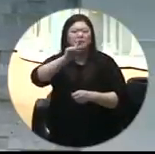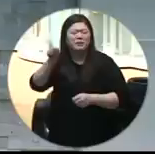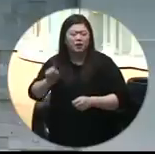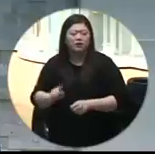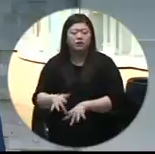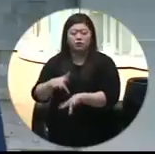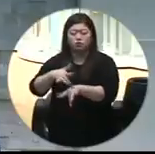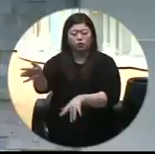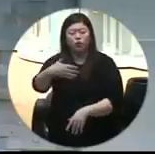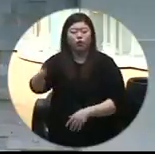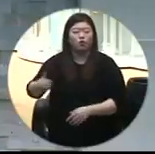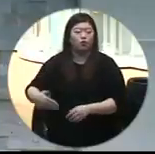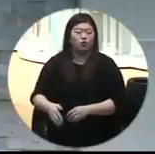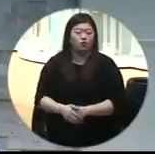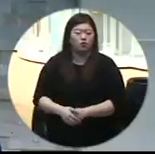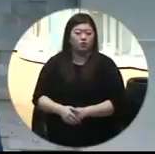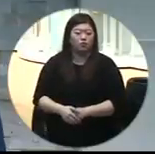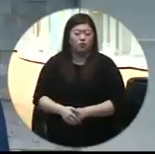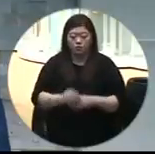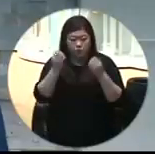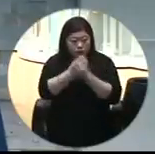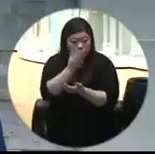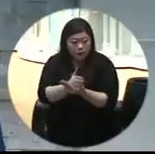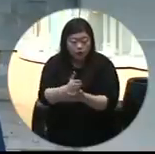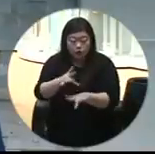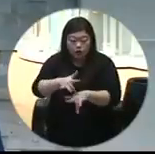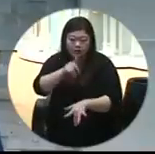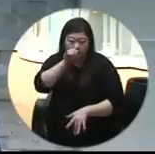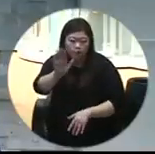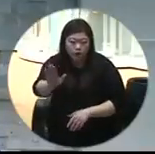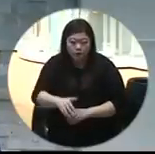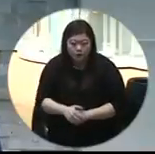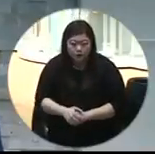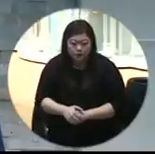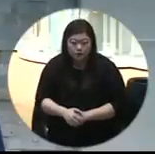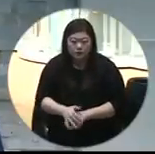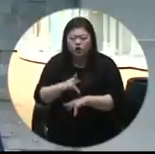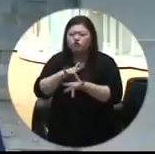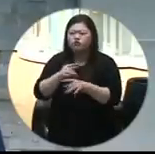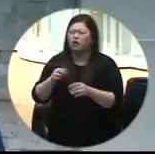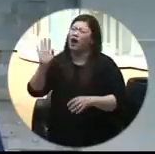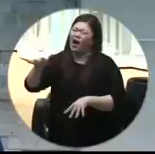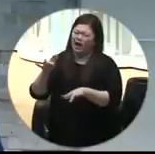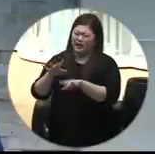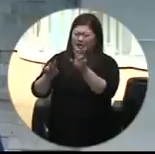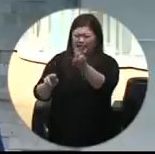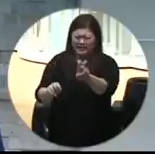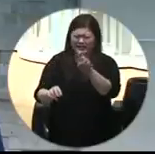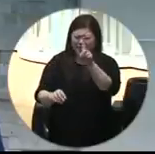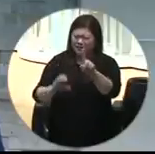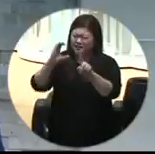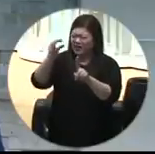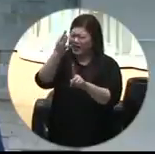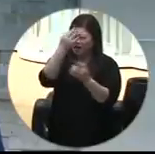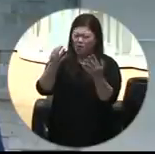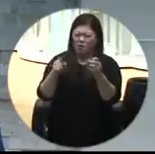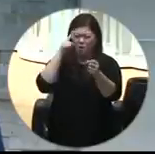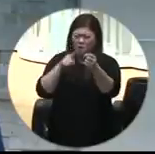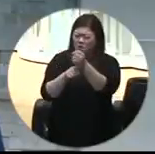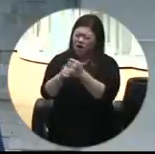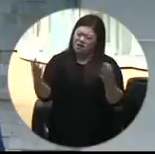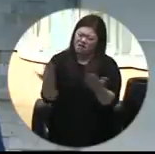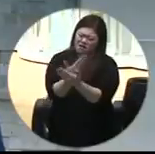겁니다. 오해입니다. 귀신이 없다. 귀신 같은 거 어디 있냐? 21세기